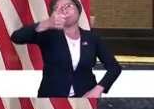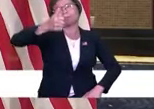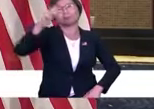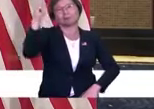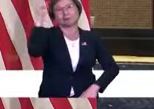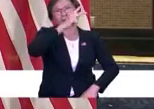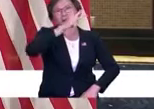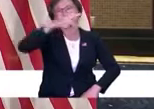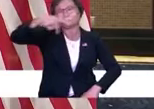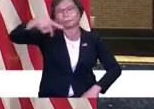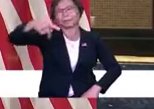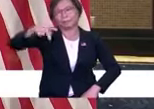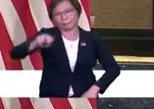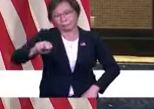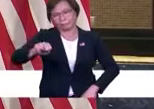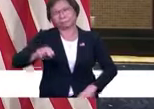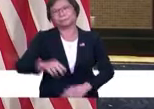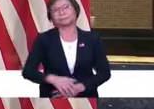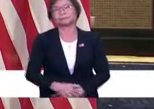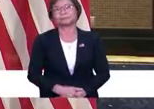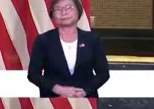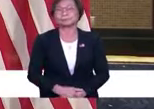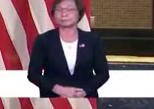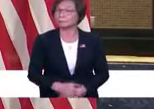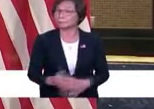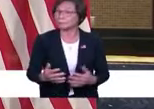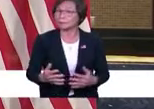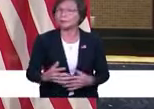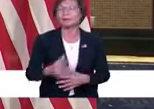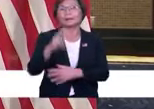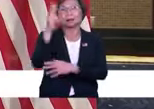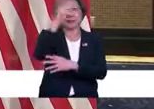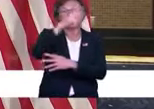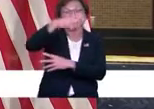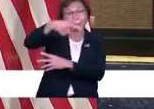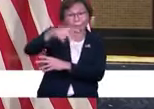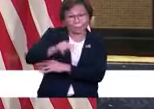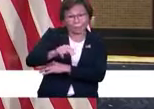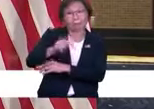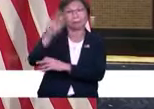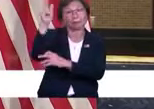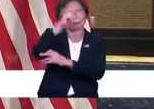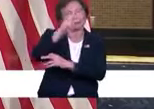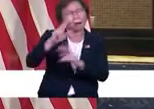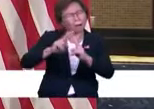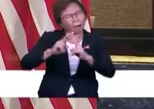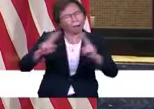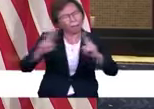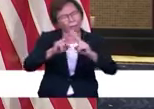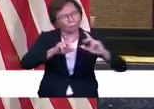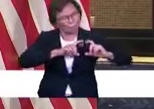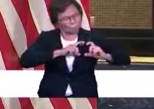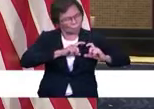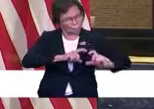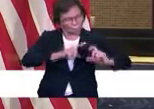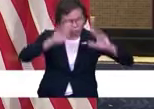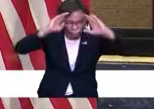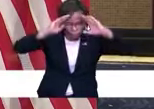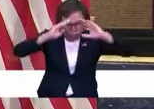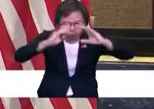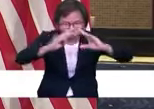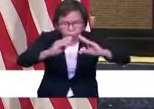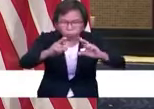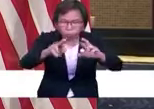kerajaan perikatan nasional yaitu Sebuah kerajaan yang amat prihatin rakyat